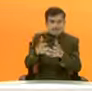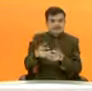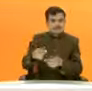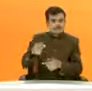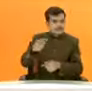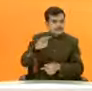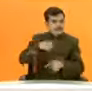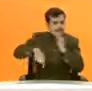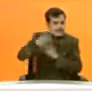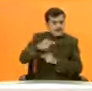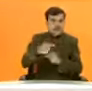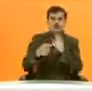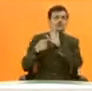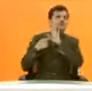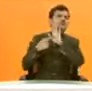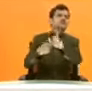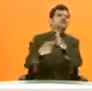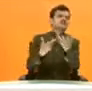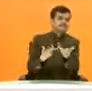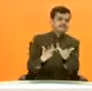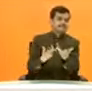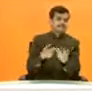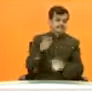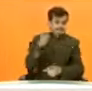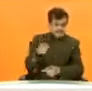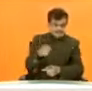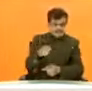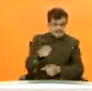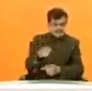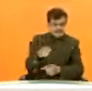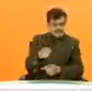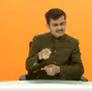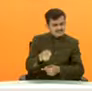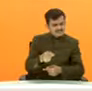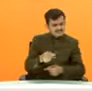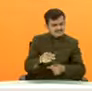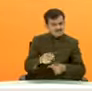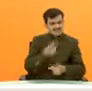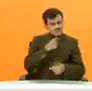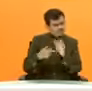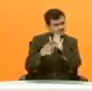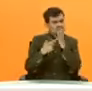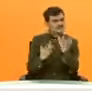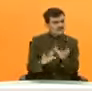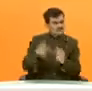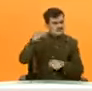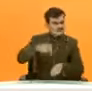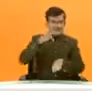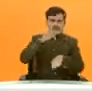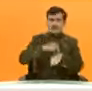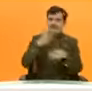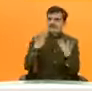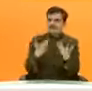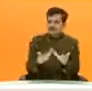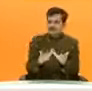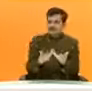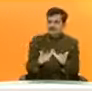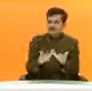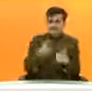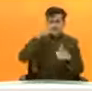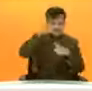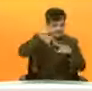हताशा को दिखाता है, उनकी कायरता को दिखाता है। ऐसे समय में जब